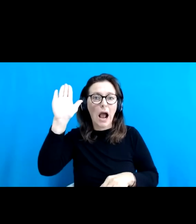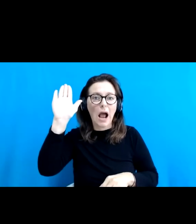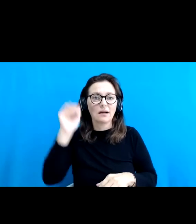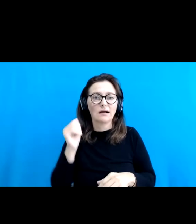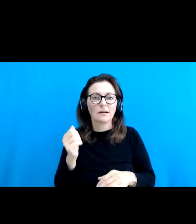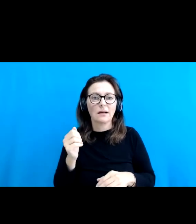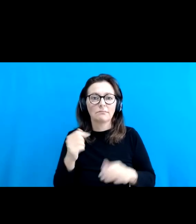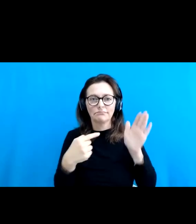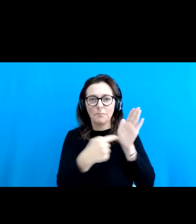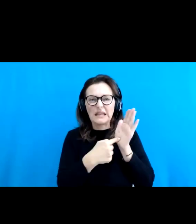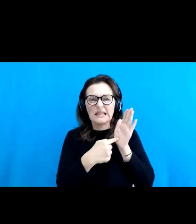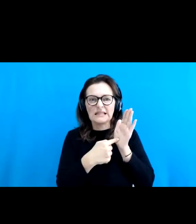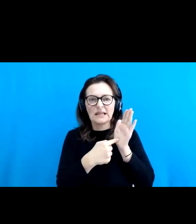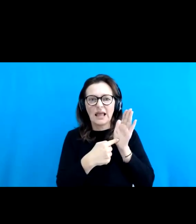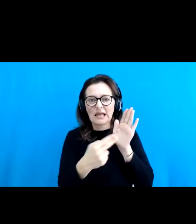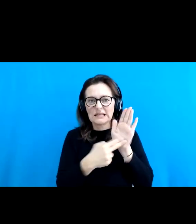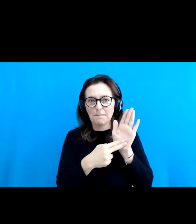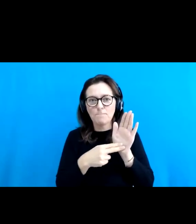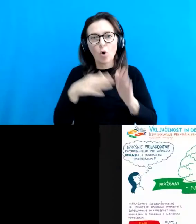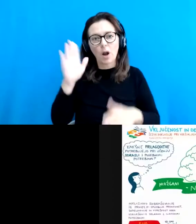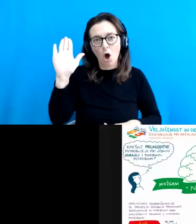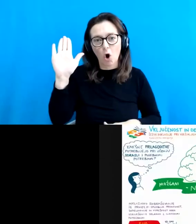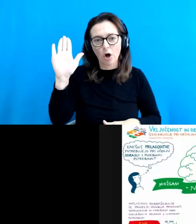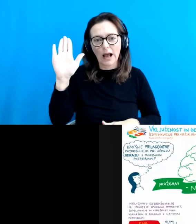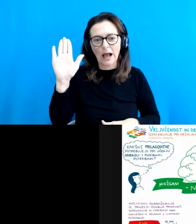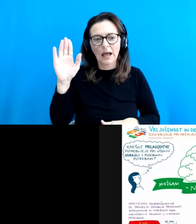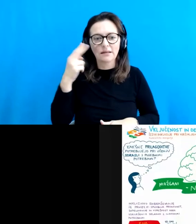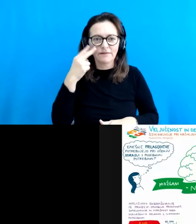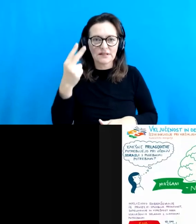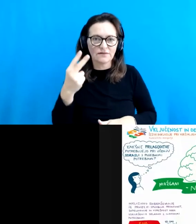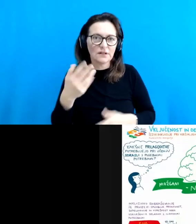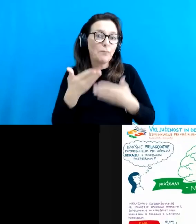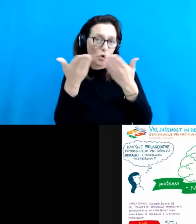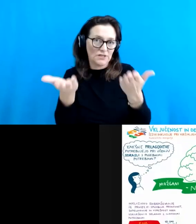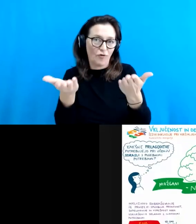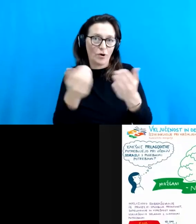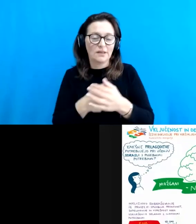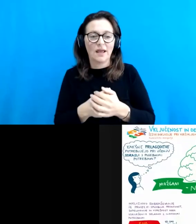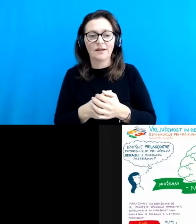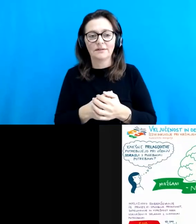pritisnete simbol roke, tako da vas vidimo. Izvolite.